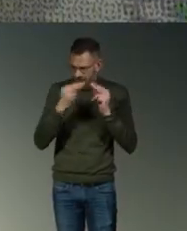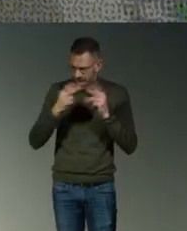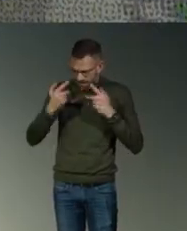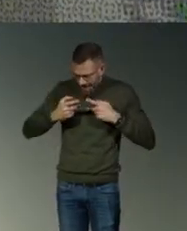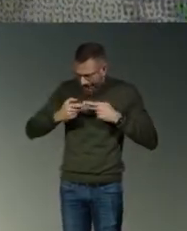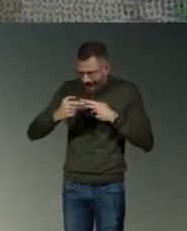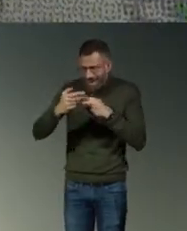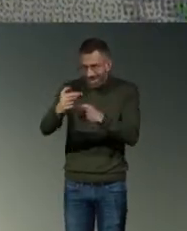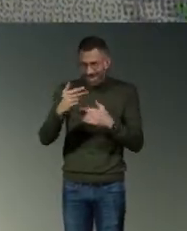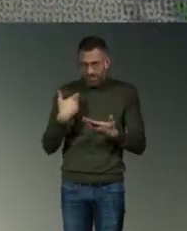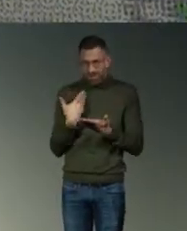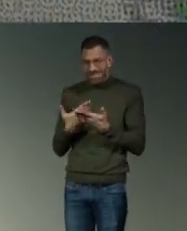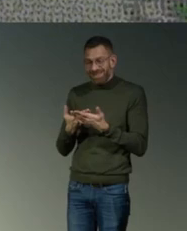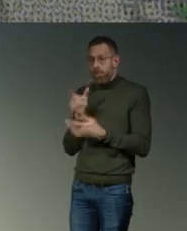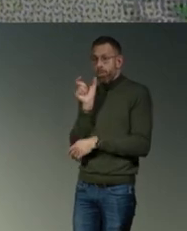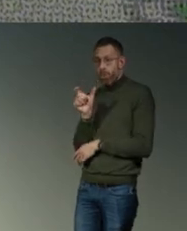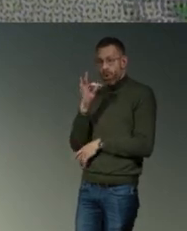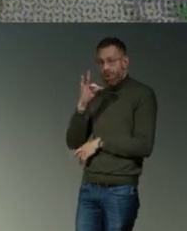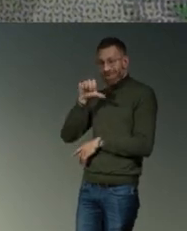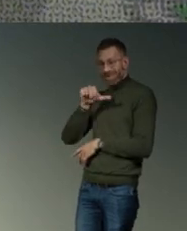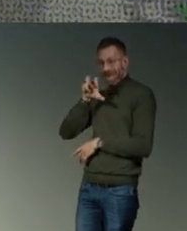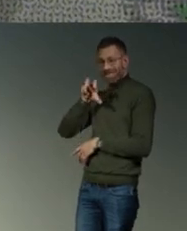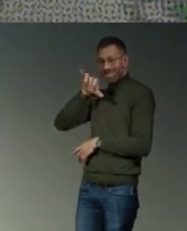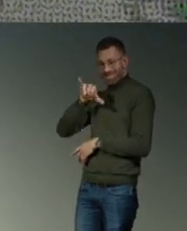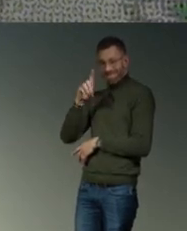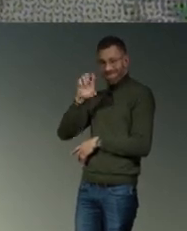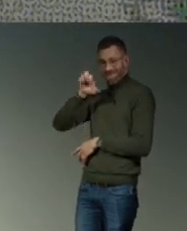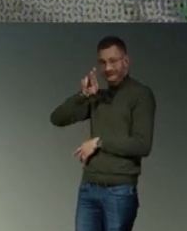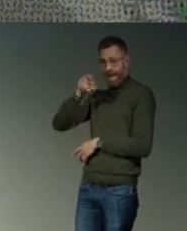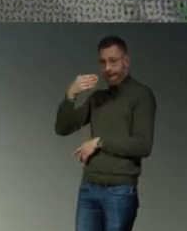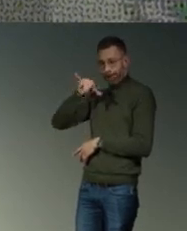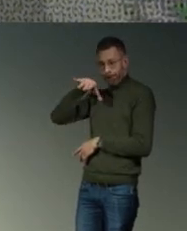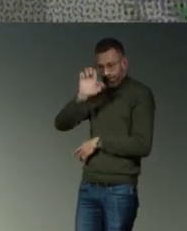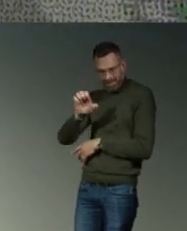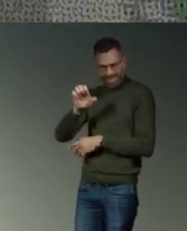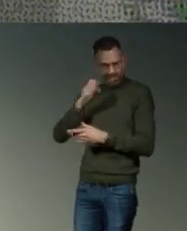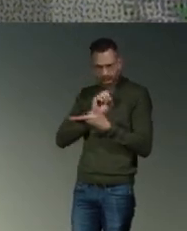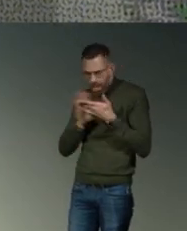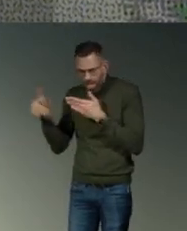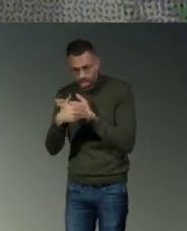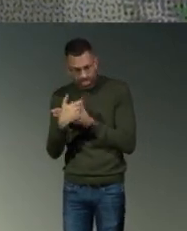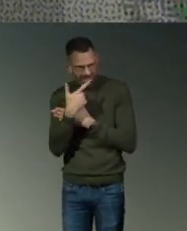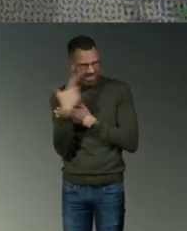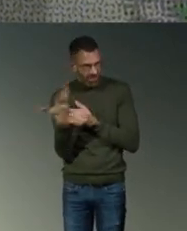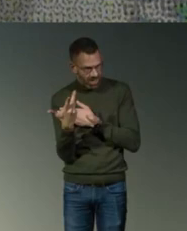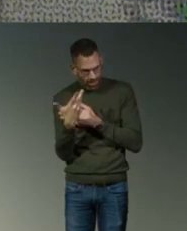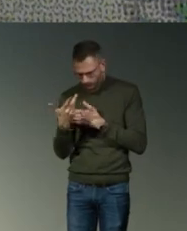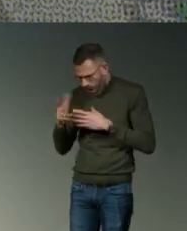que ce petit mot peut dissimuler en termes d'action à l'intérieur du corps